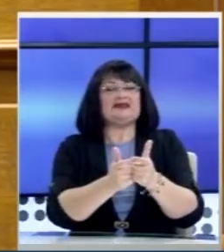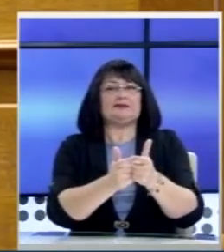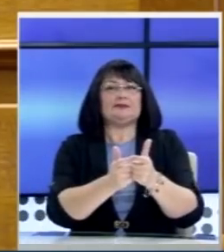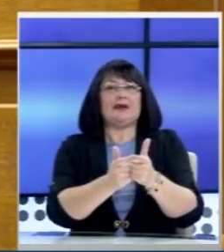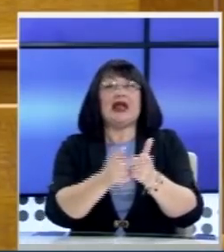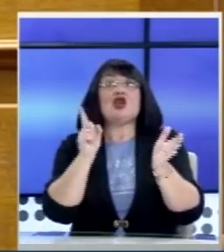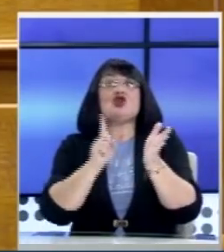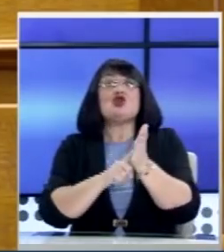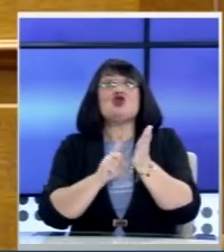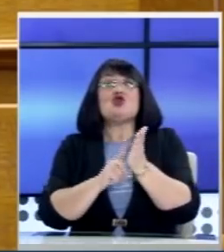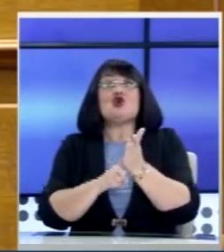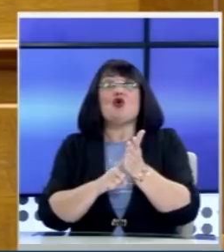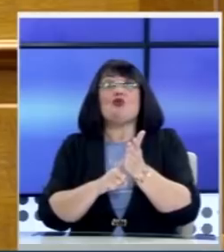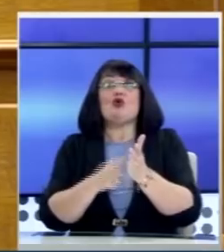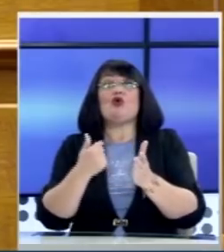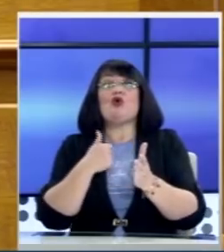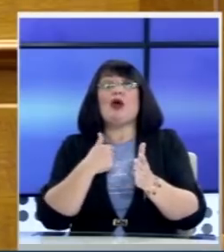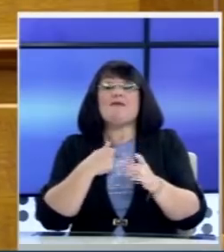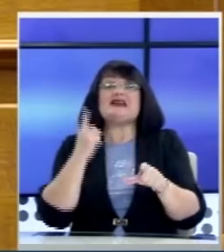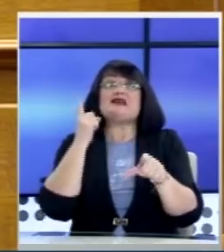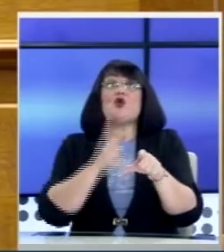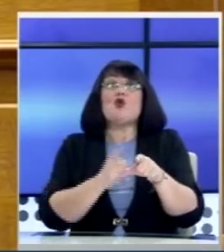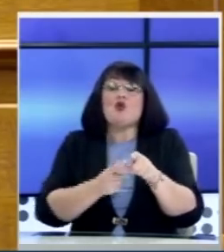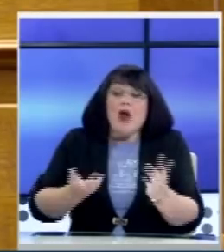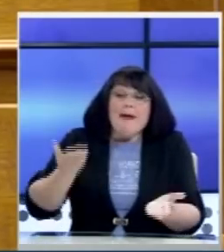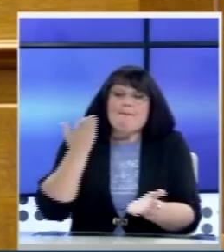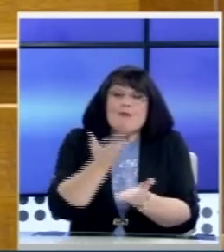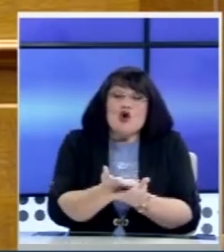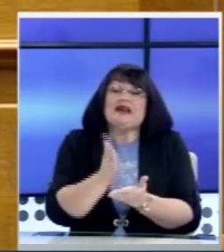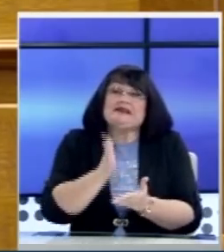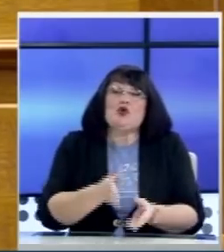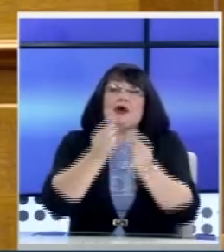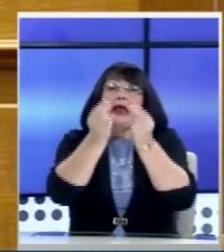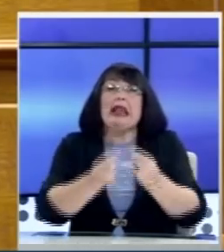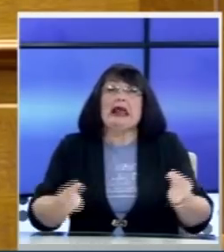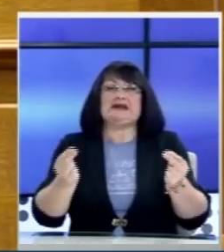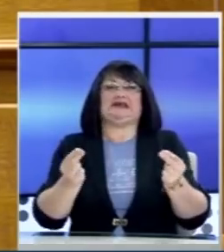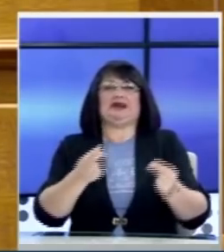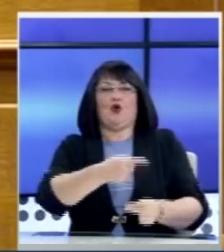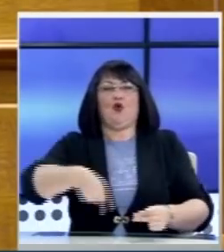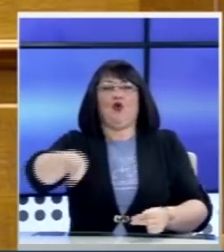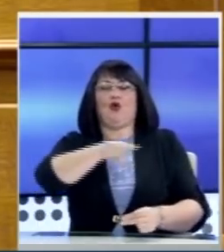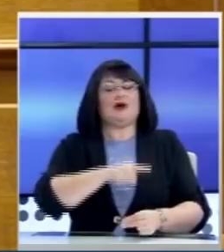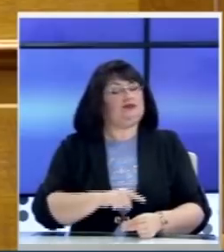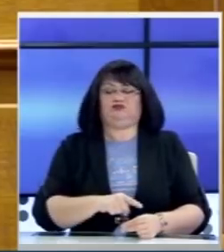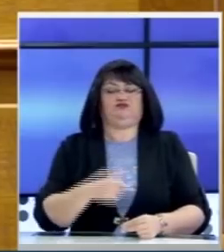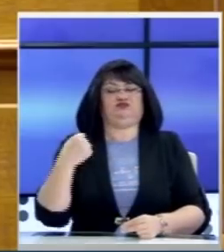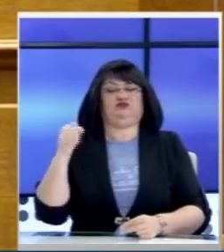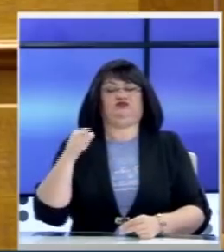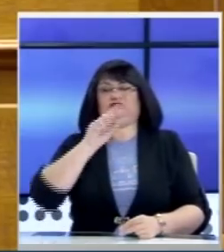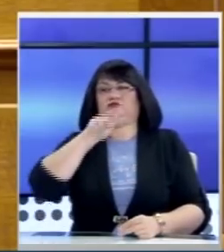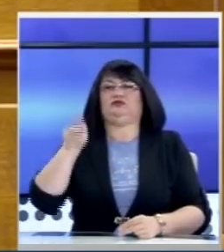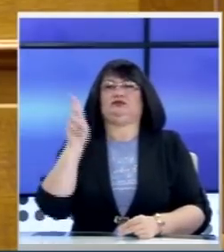πρόταση νόμου που έχει επανειλημμένα καταθέσει η κοινοβουλευτική ομάδα του ΚΚΕ και όλοι σας την απορρίπτετε, γιατί